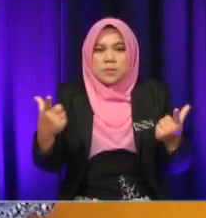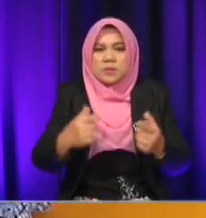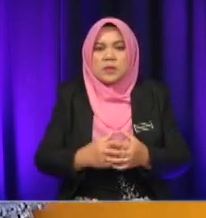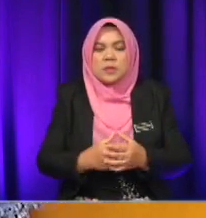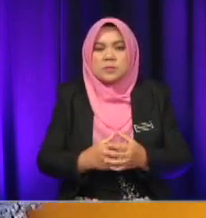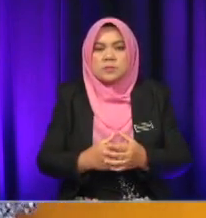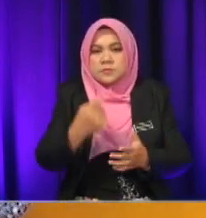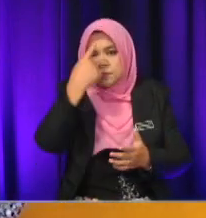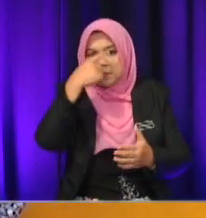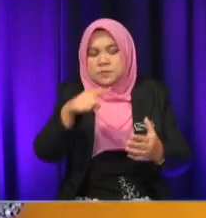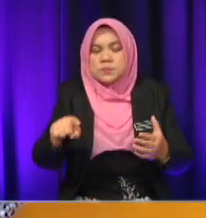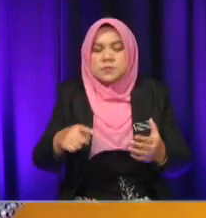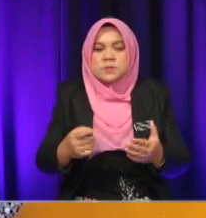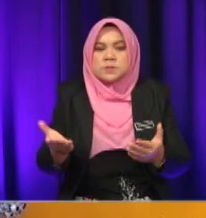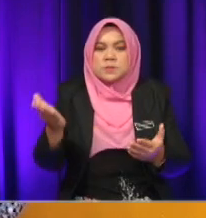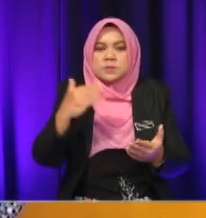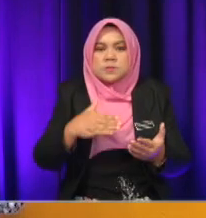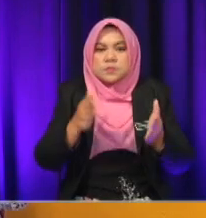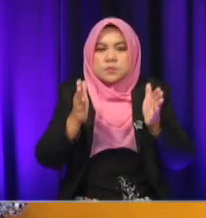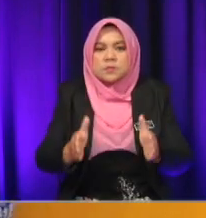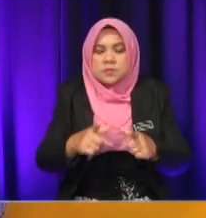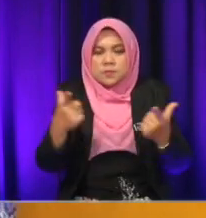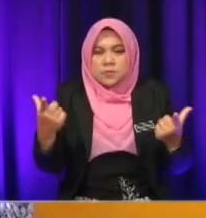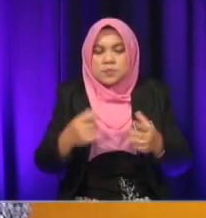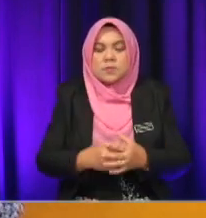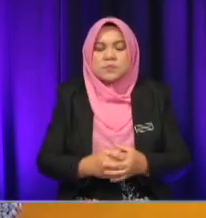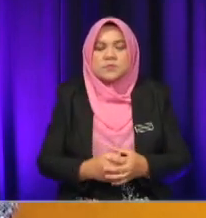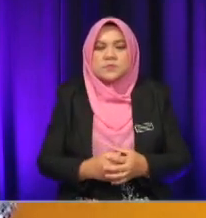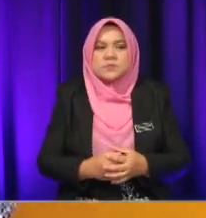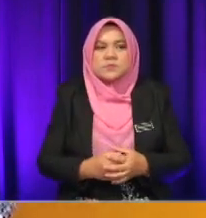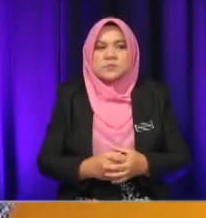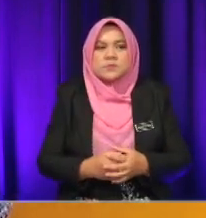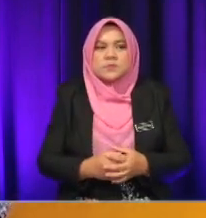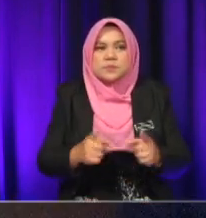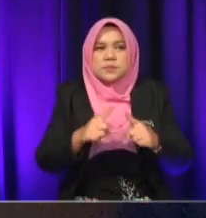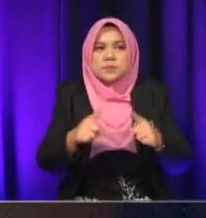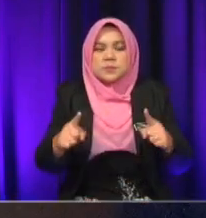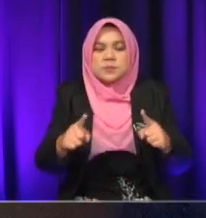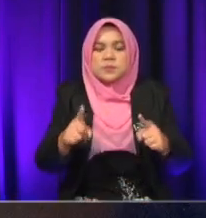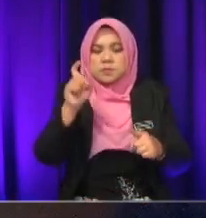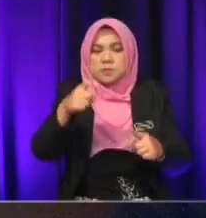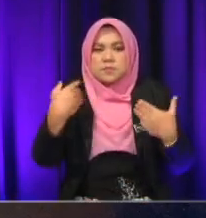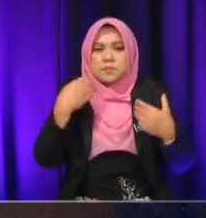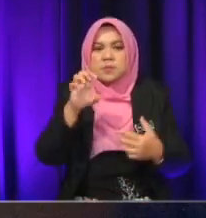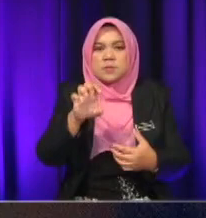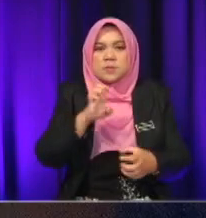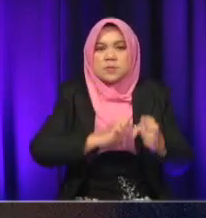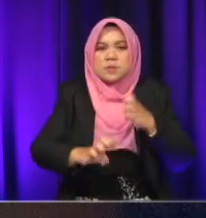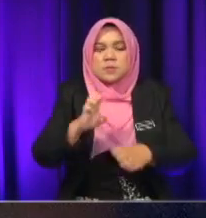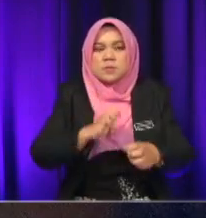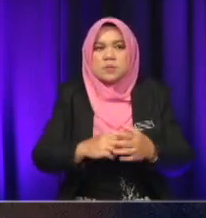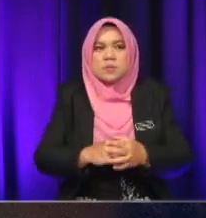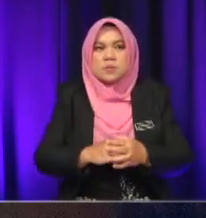nak menarik orang. Tengok produk kita berbanding produk lain. Betul cikgu, tapi kena ada etika kan cikgu? Betul. Tak bolehlah